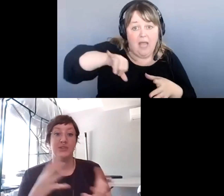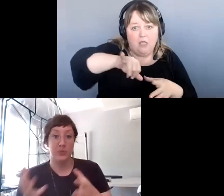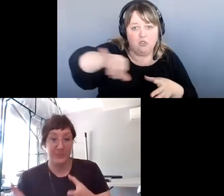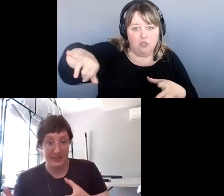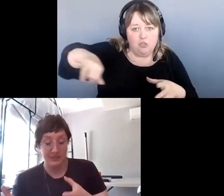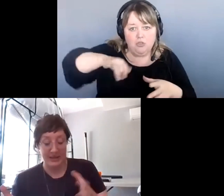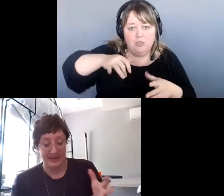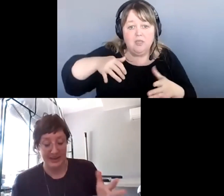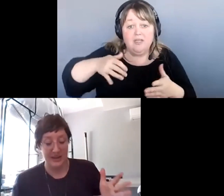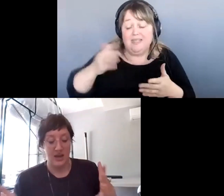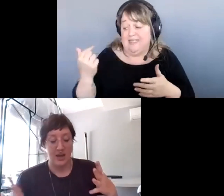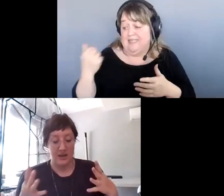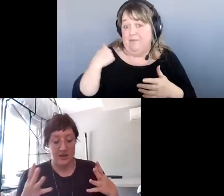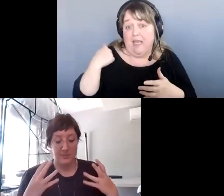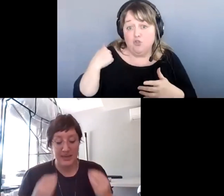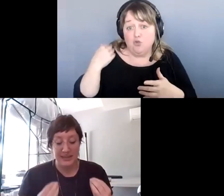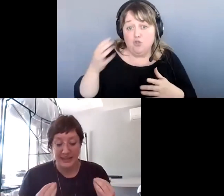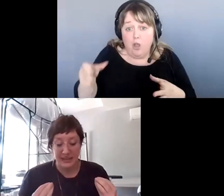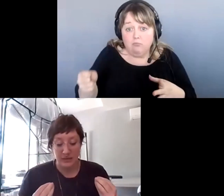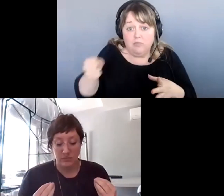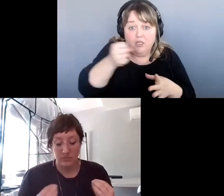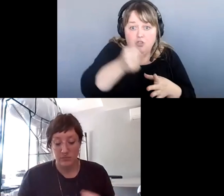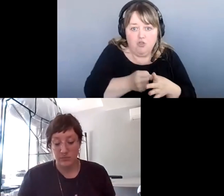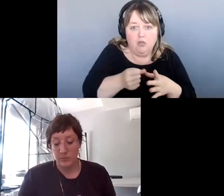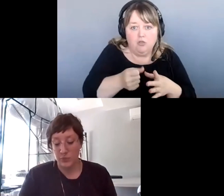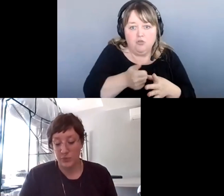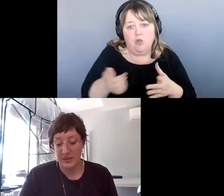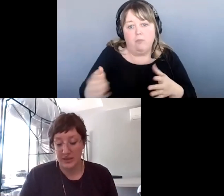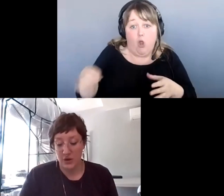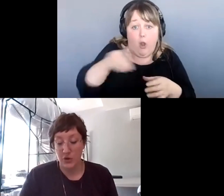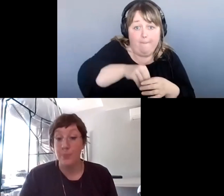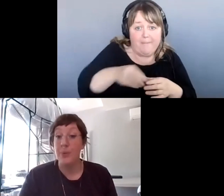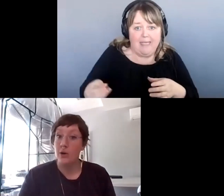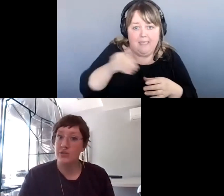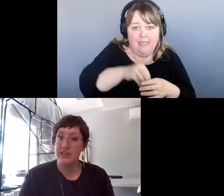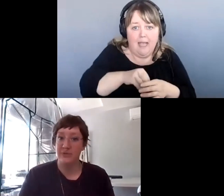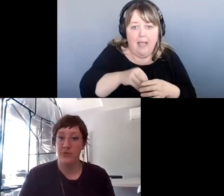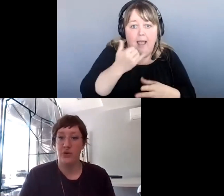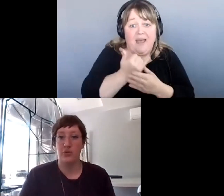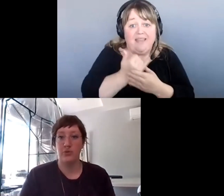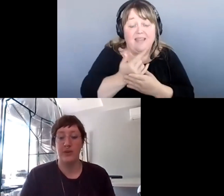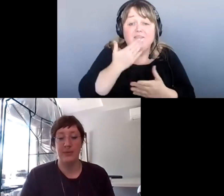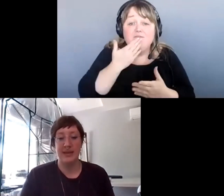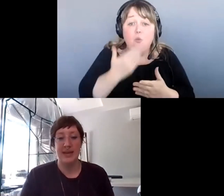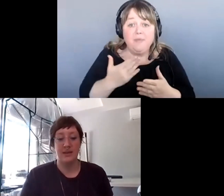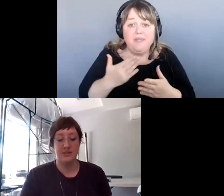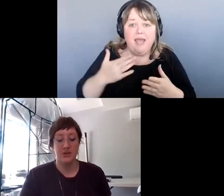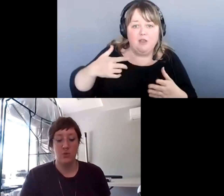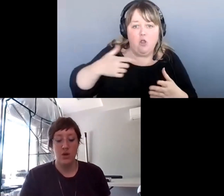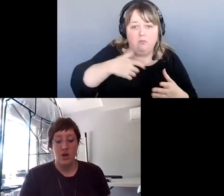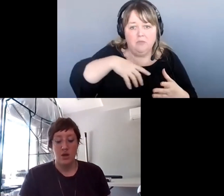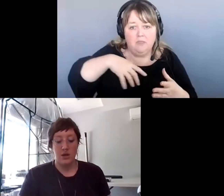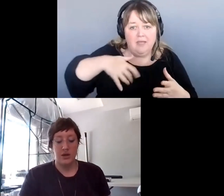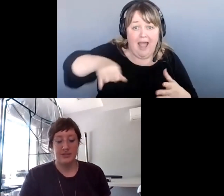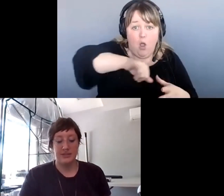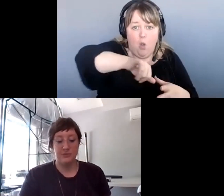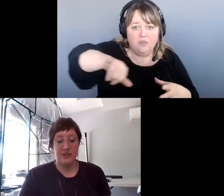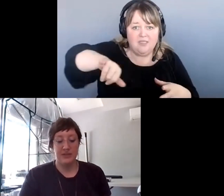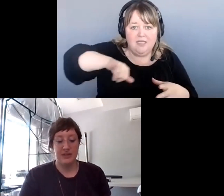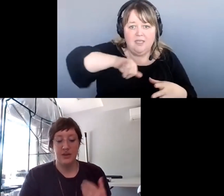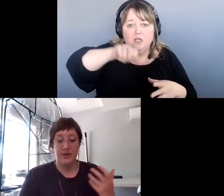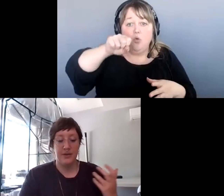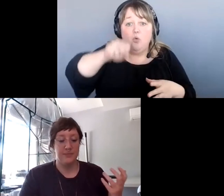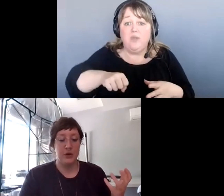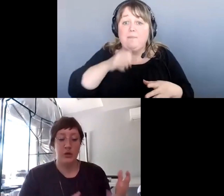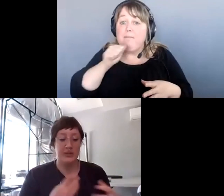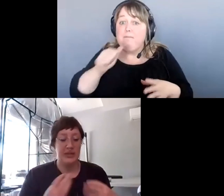juste d'être repiquées le matin, bien irriguées, puis ne pas arroser les feuilles. Donc, faire bien attention si vous